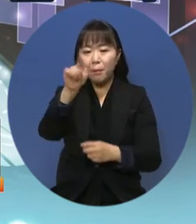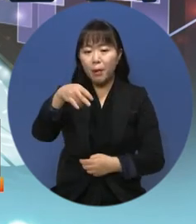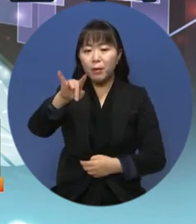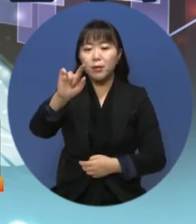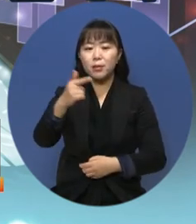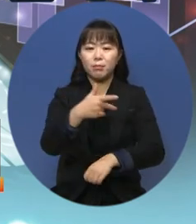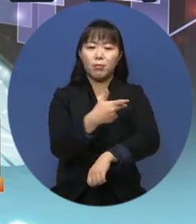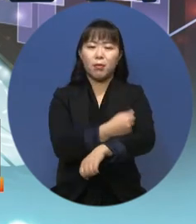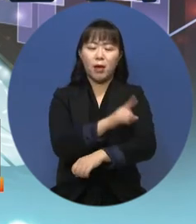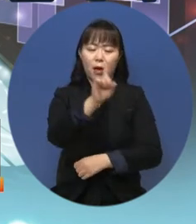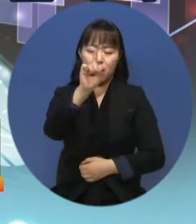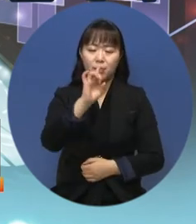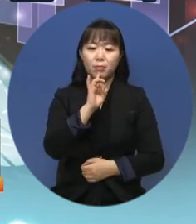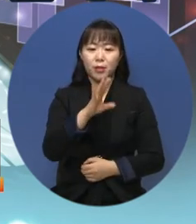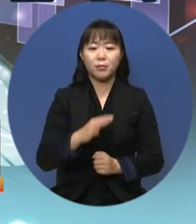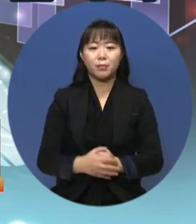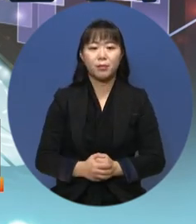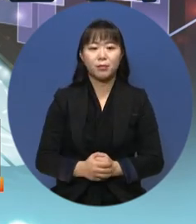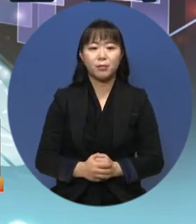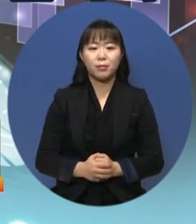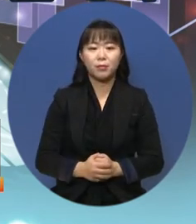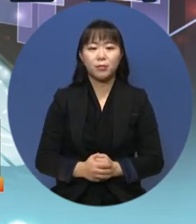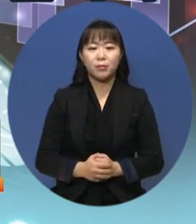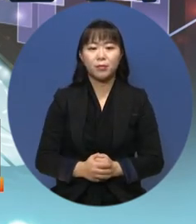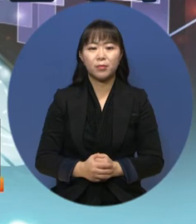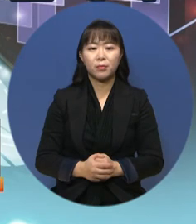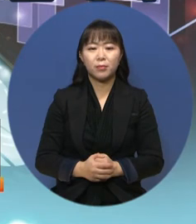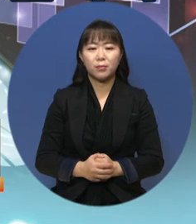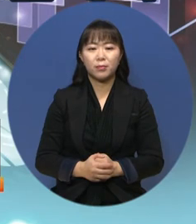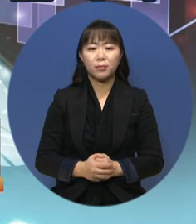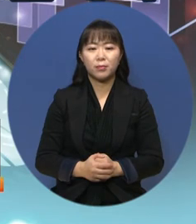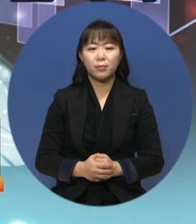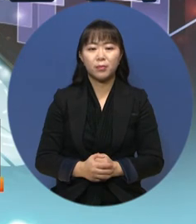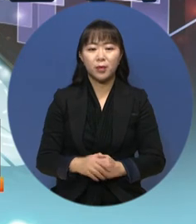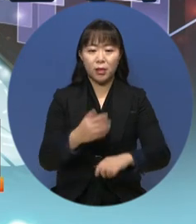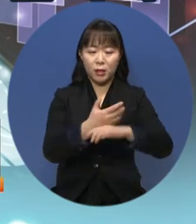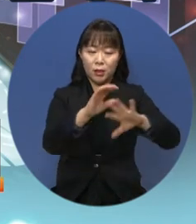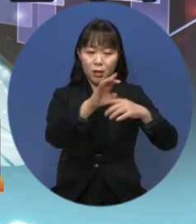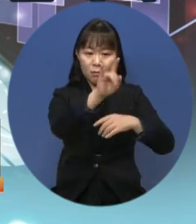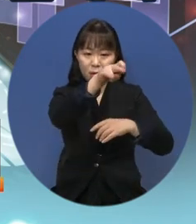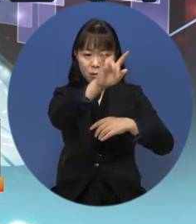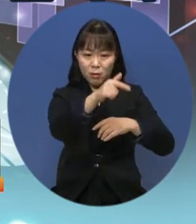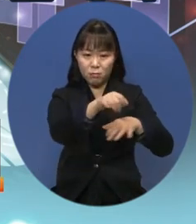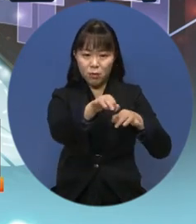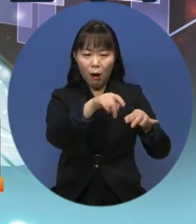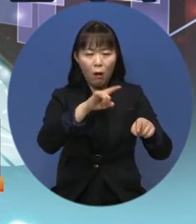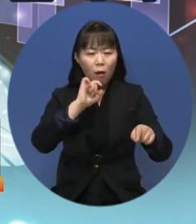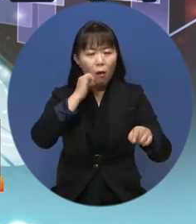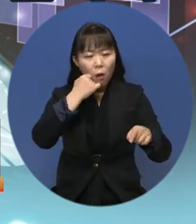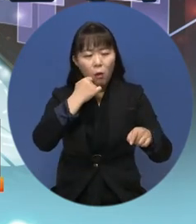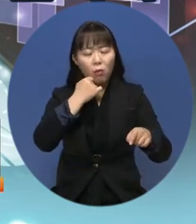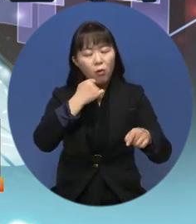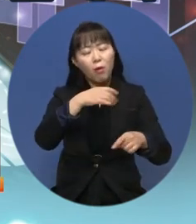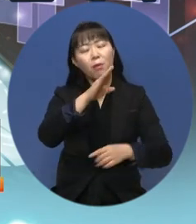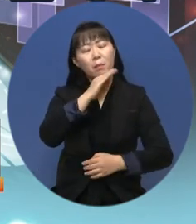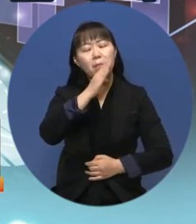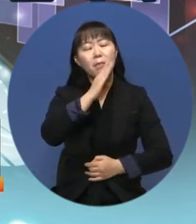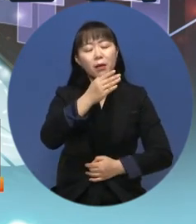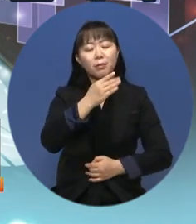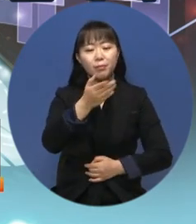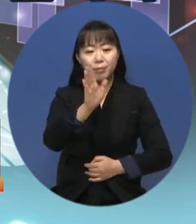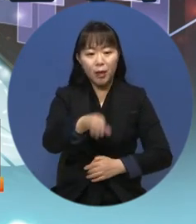유일한 방법이기 때문입니다 해외 백신 시장에 어려움 정도 많겠지만 은